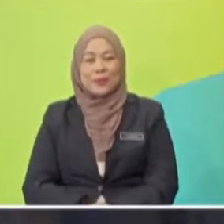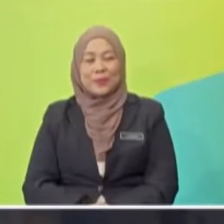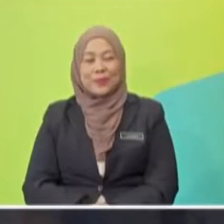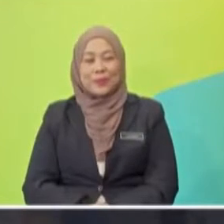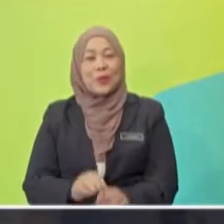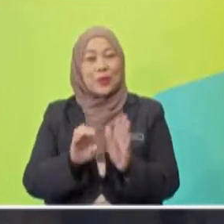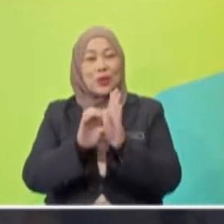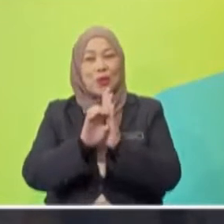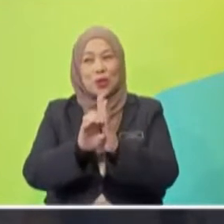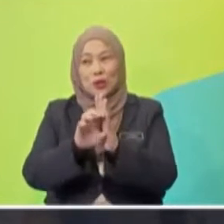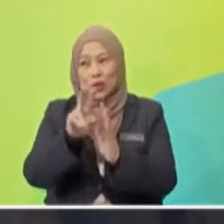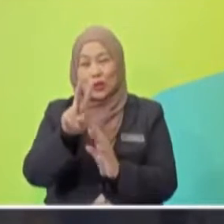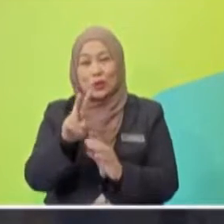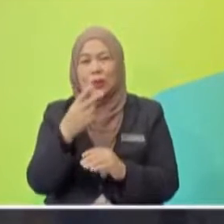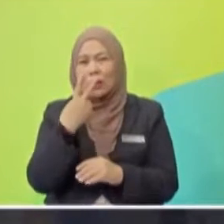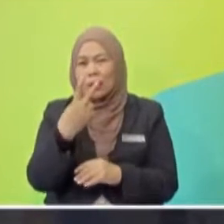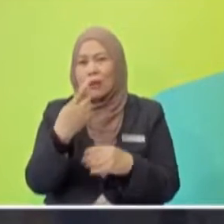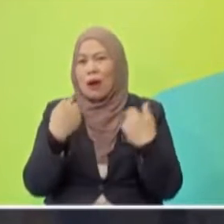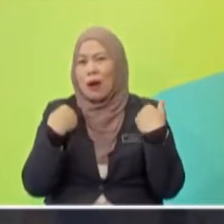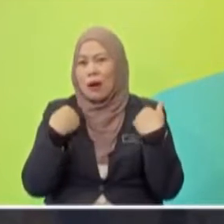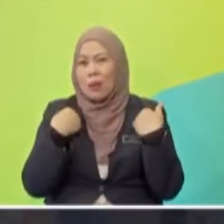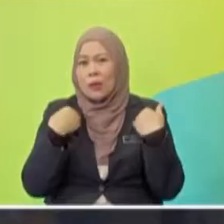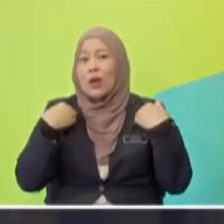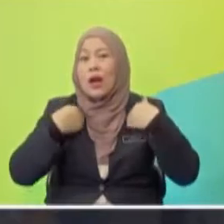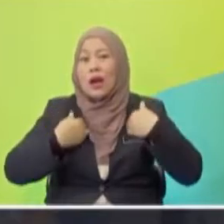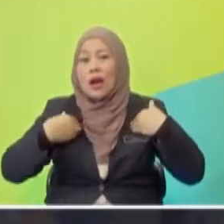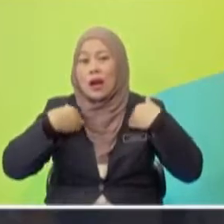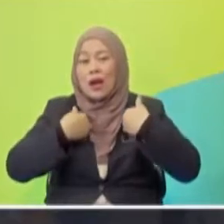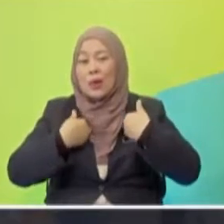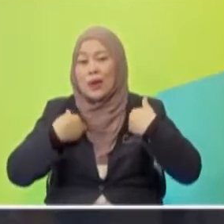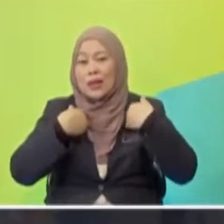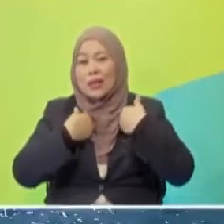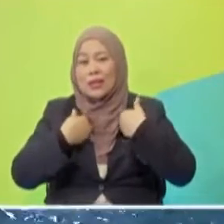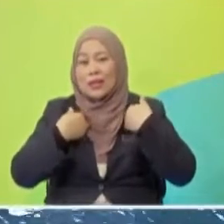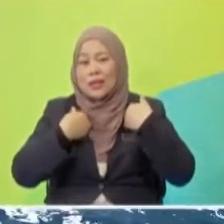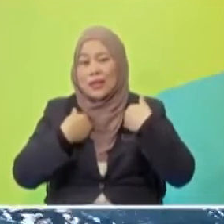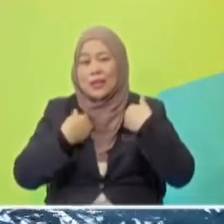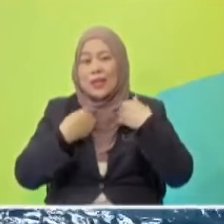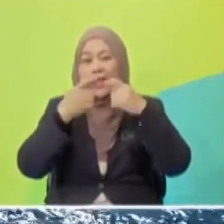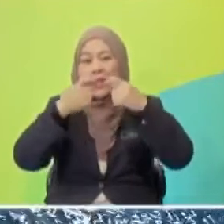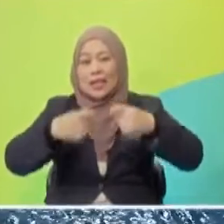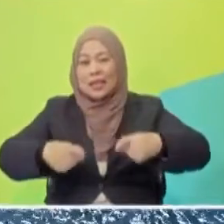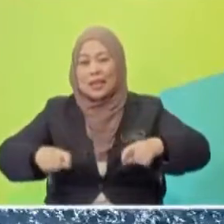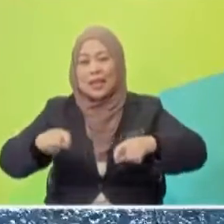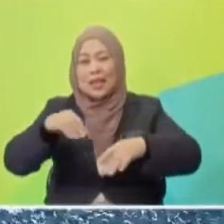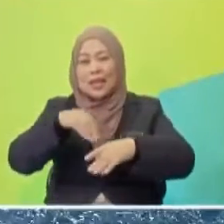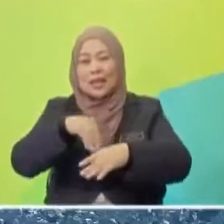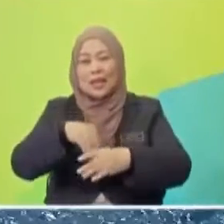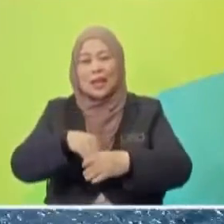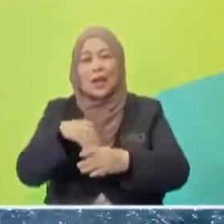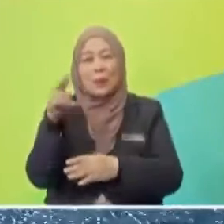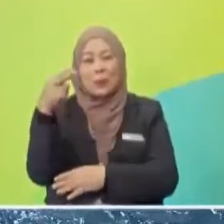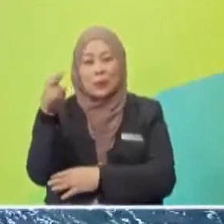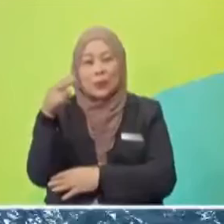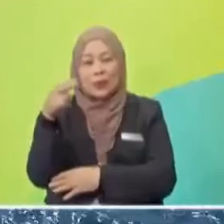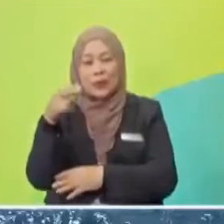apa nih dia itu Hi One Iya ada hewan tinggal di dalam hutan ada hewan